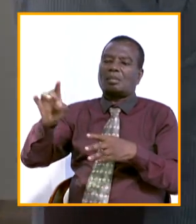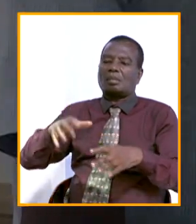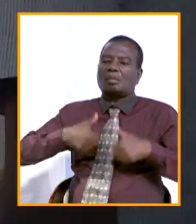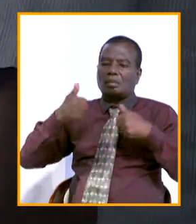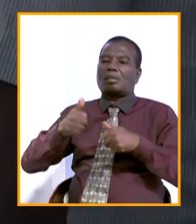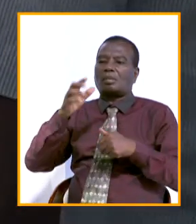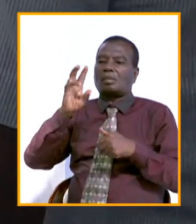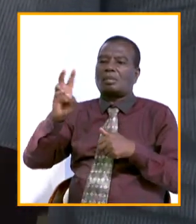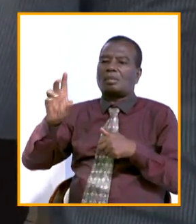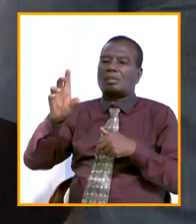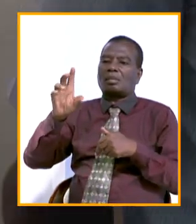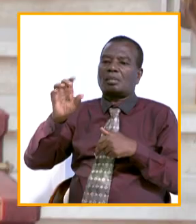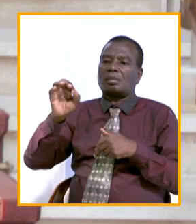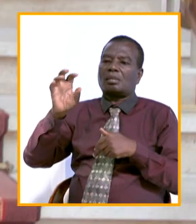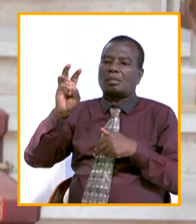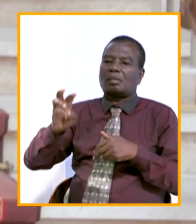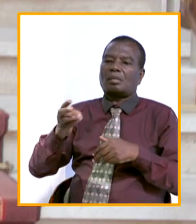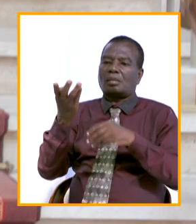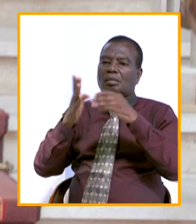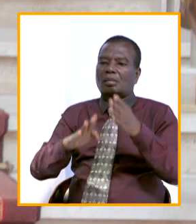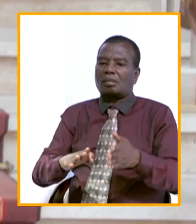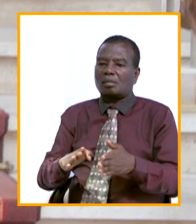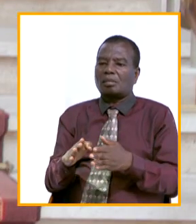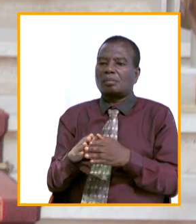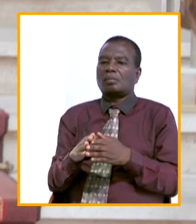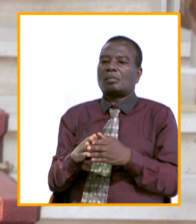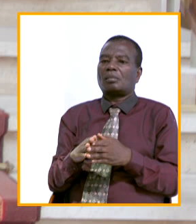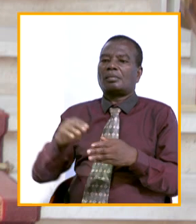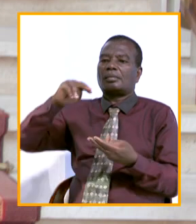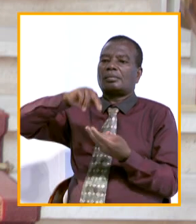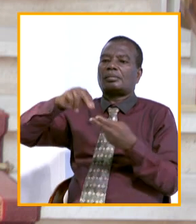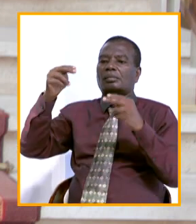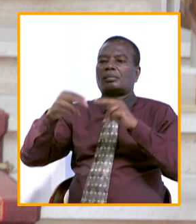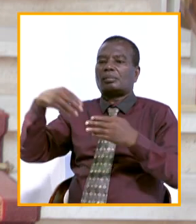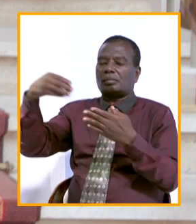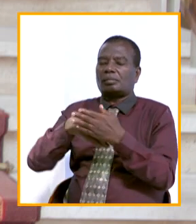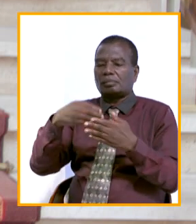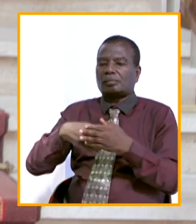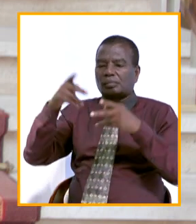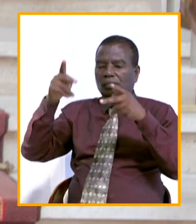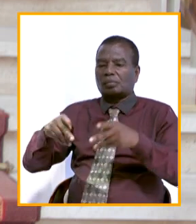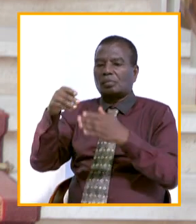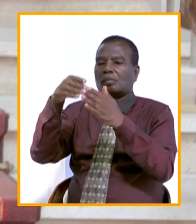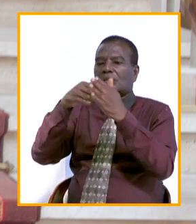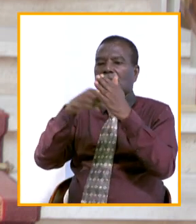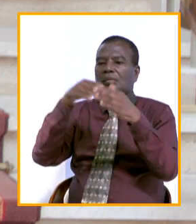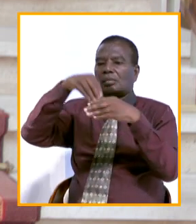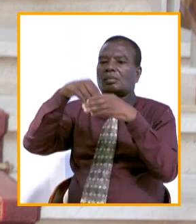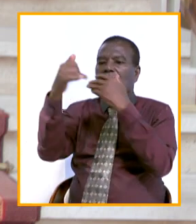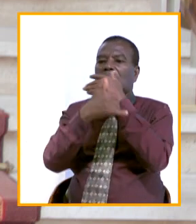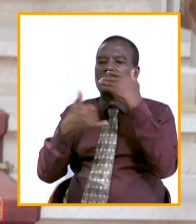796 décès et 24 cas actifs. Le nombre de nouveaux cas de COVID-19 enregistrés dans le